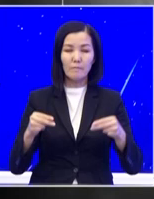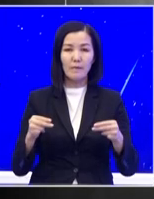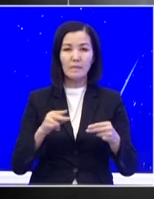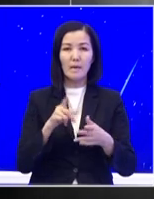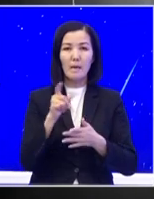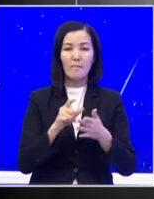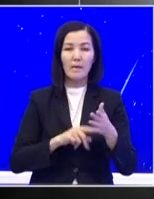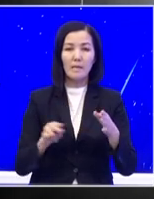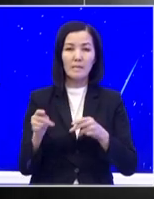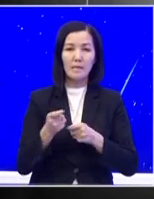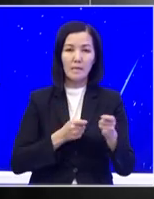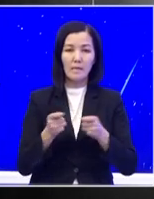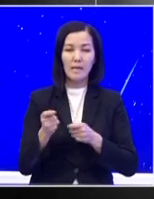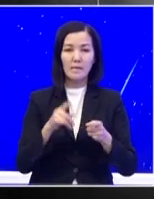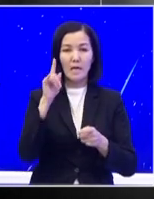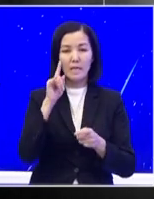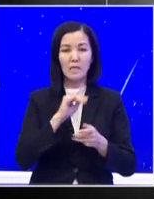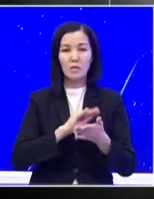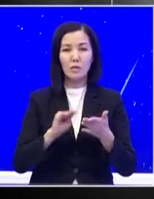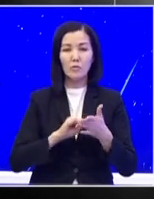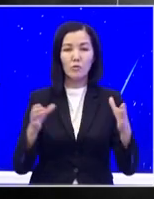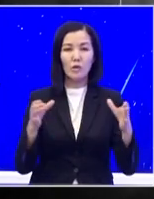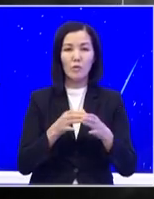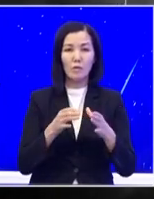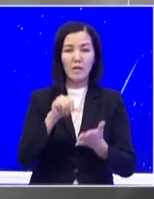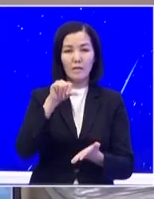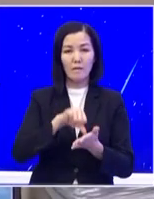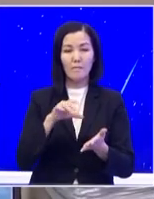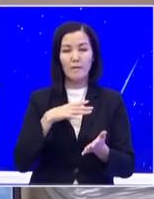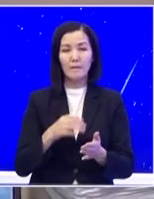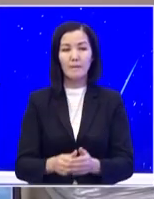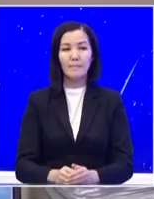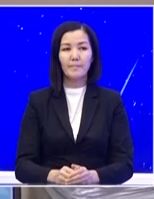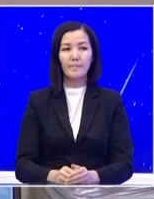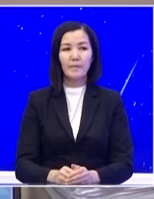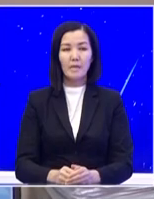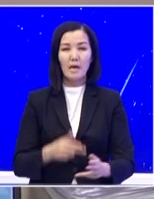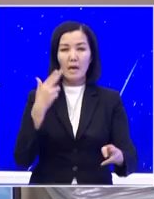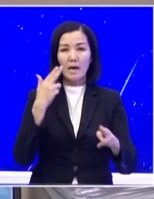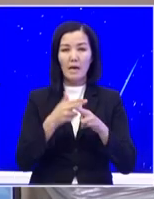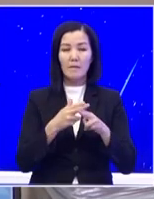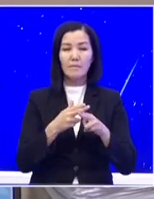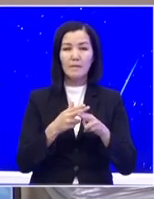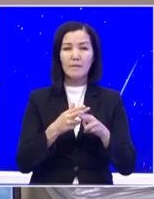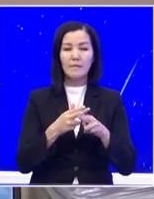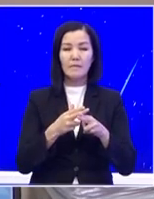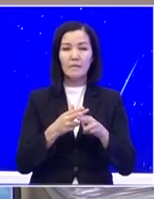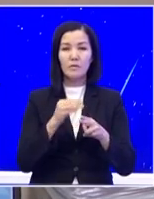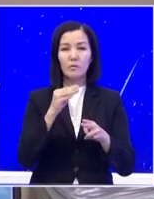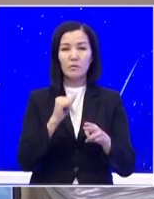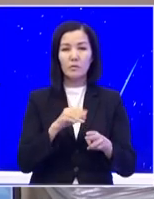бөлімінің редакторы, Қазақстан жазушылар одағында әдеби кеңесші болды. Жұматай ағамыздың жеке өз басы туралы